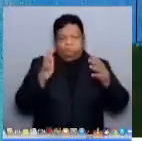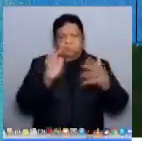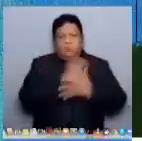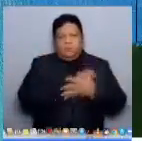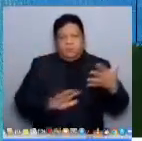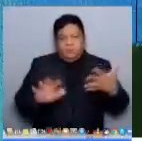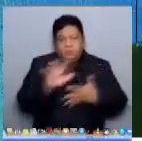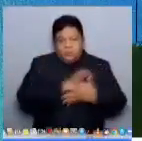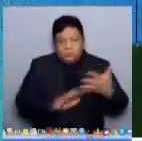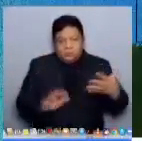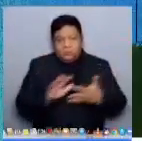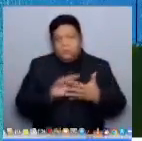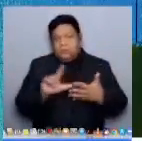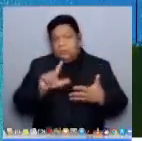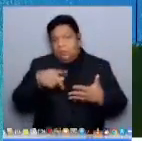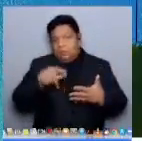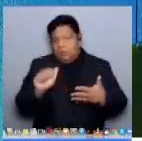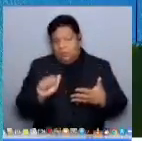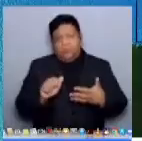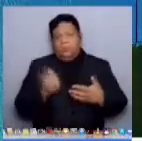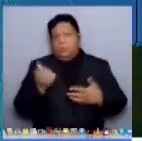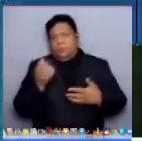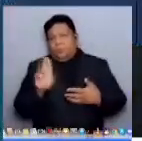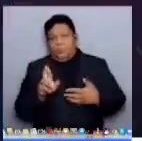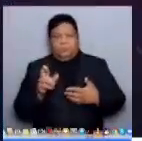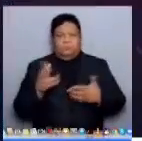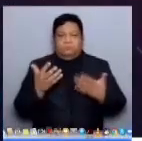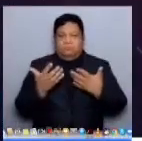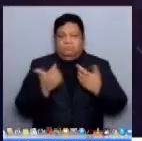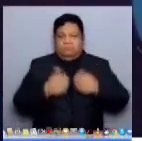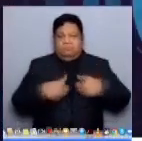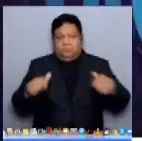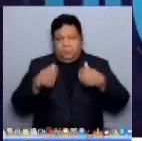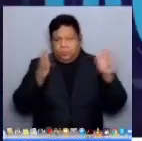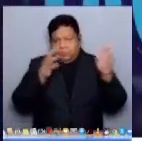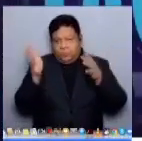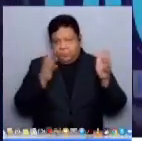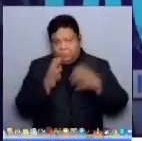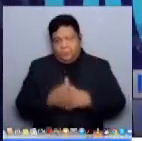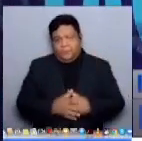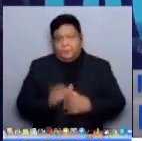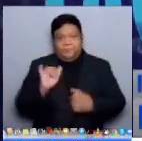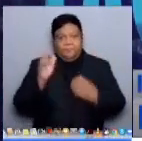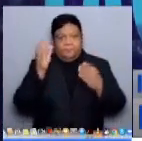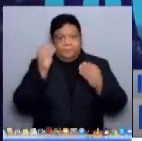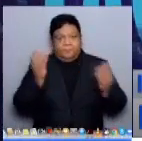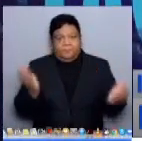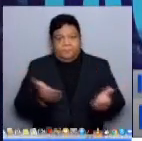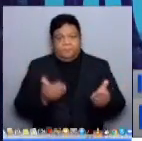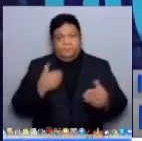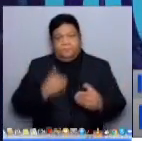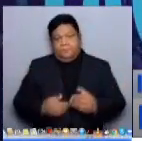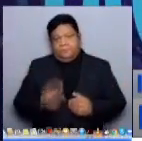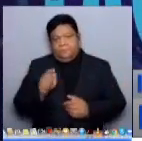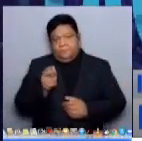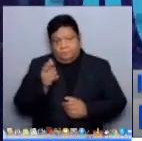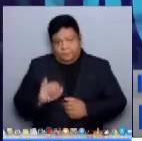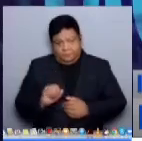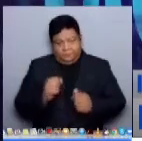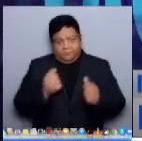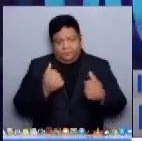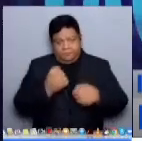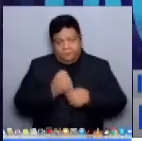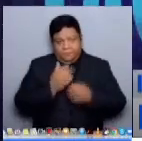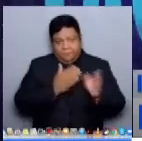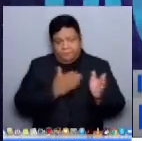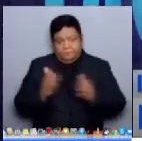area o maging sa bagyo. Yan ang latest mula sa GMA Weather. Ako po si Nathaniel Cruz, magplano para sigurado. I am